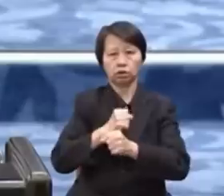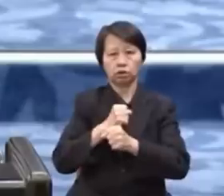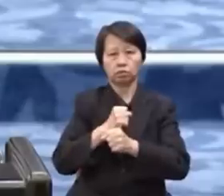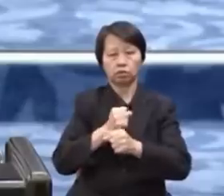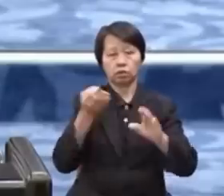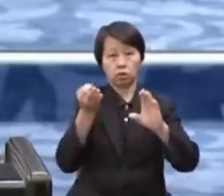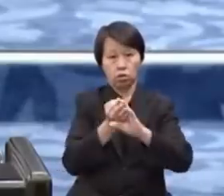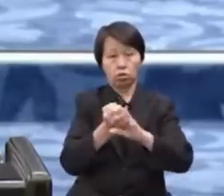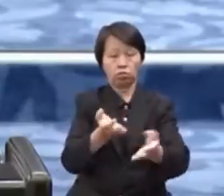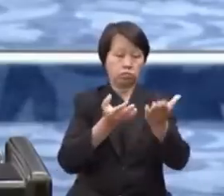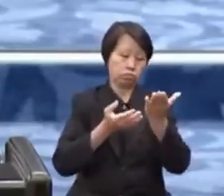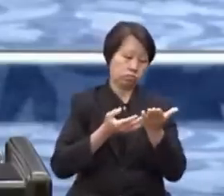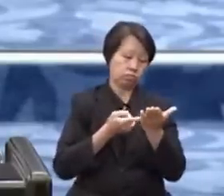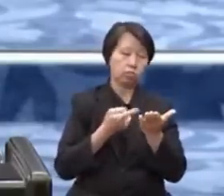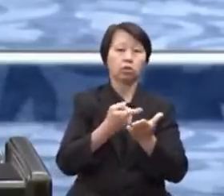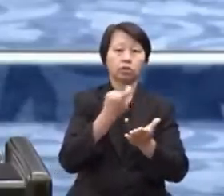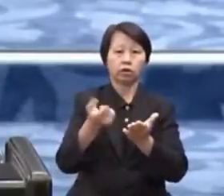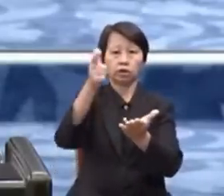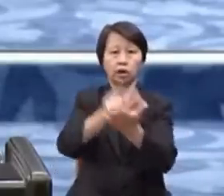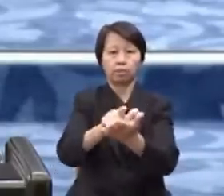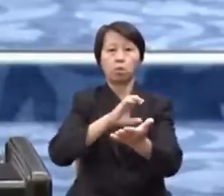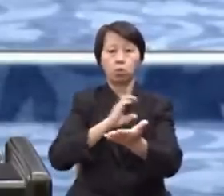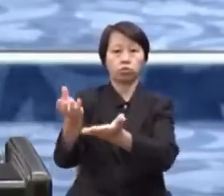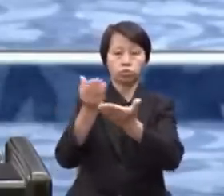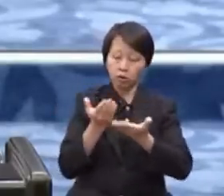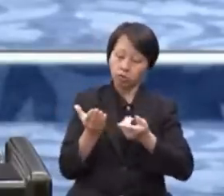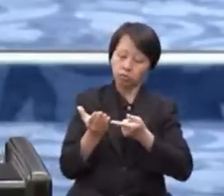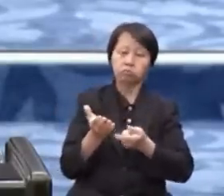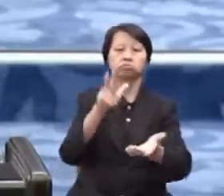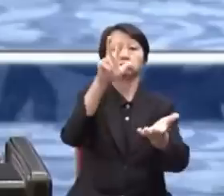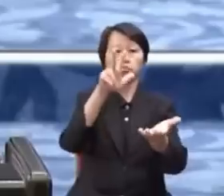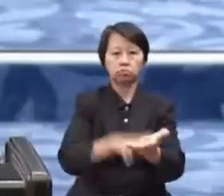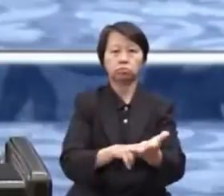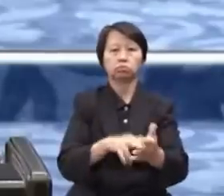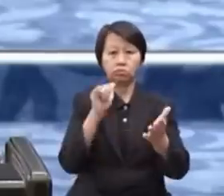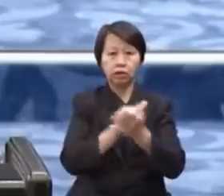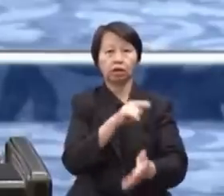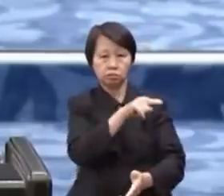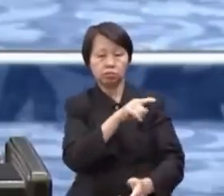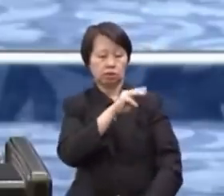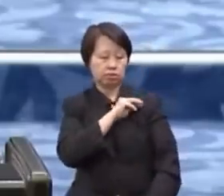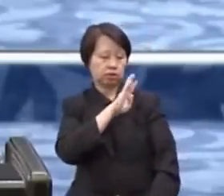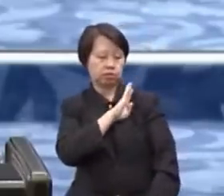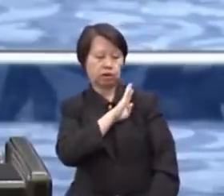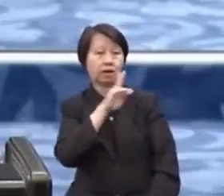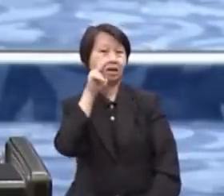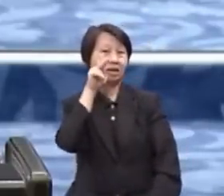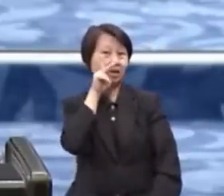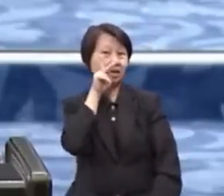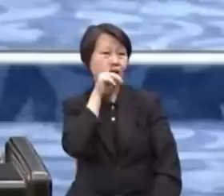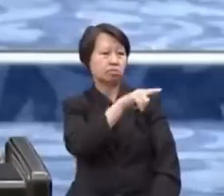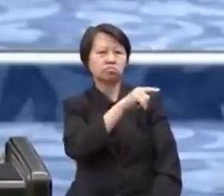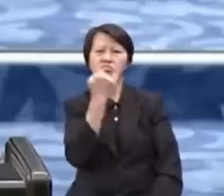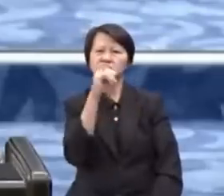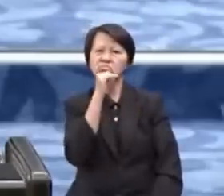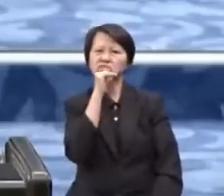dokumen termasuk dari laporan polis yang mengesahkan bahwa menteri besar secara tidak